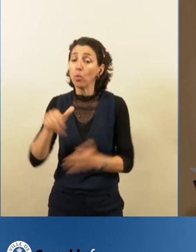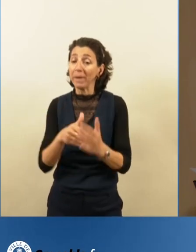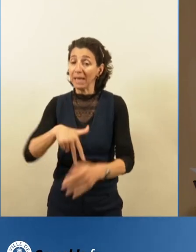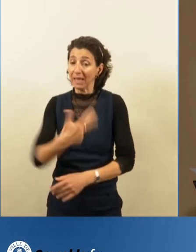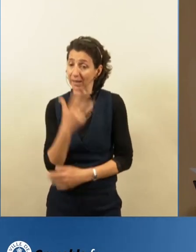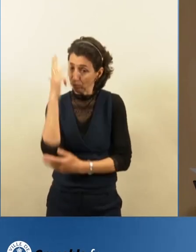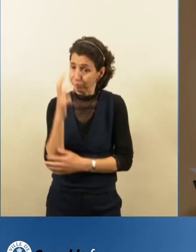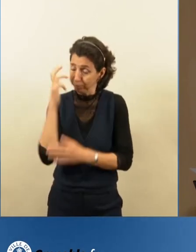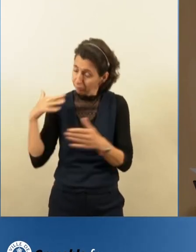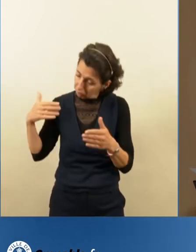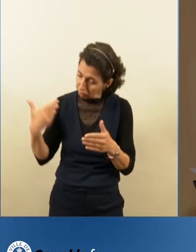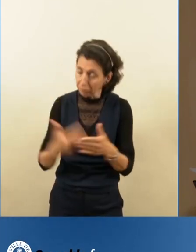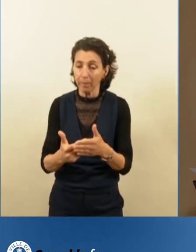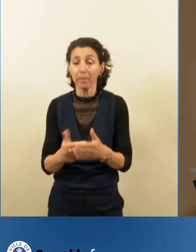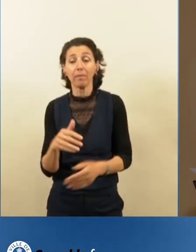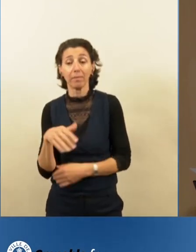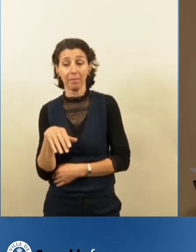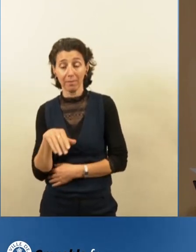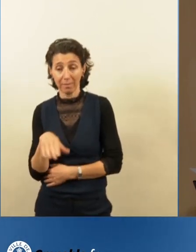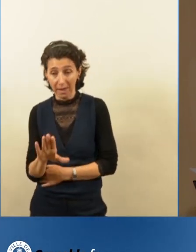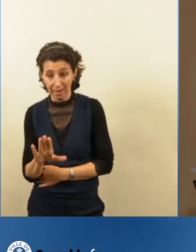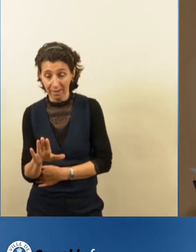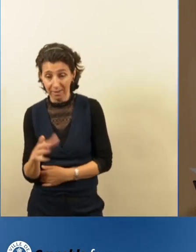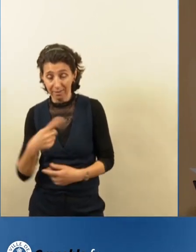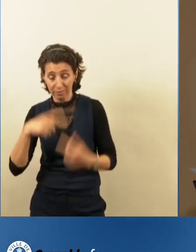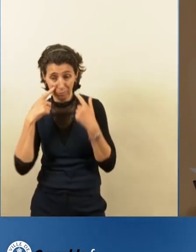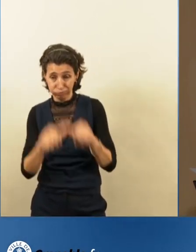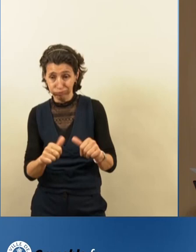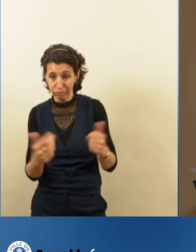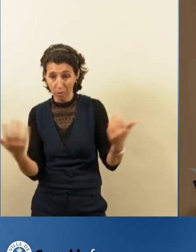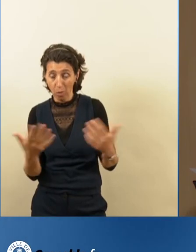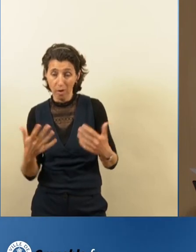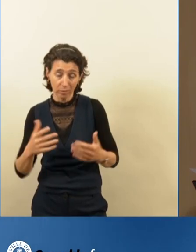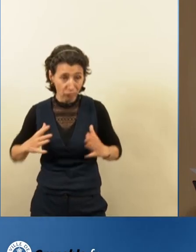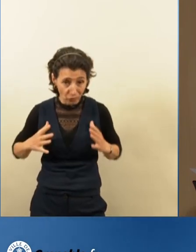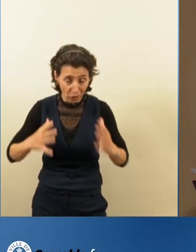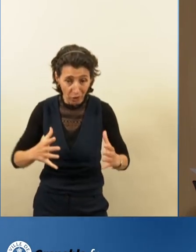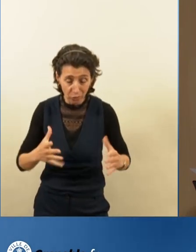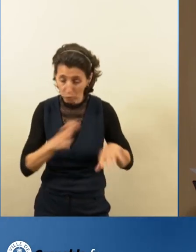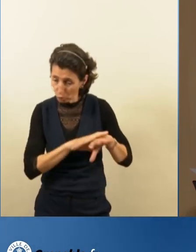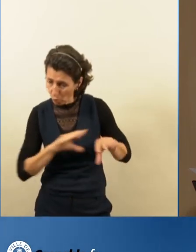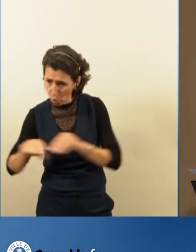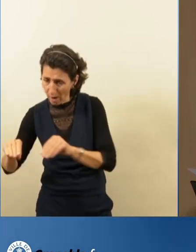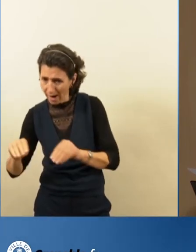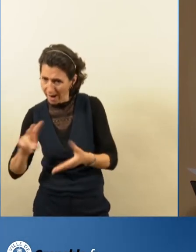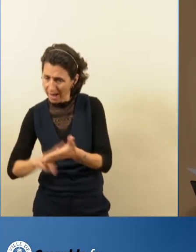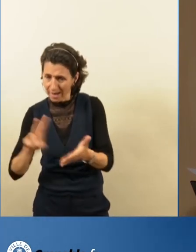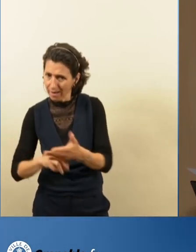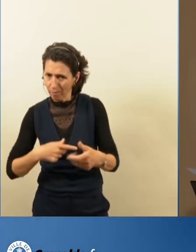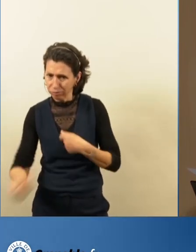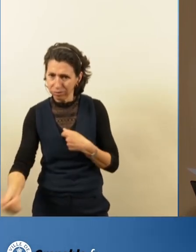mais il est évident que vous engagement donc ne colle pas forcément donc avec la réalité vécue par les grandes Blois